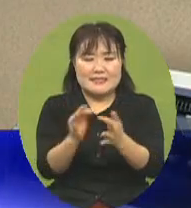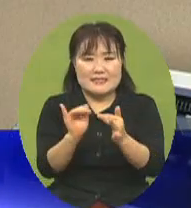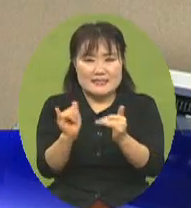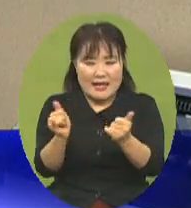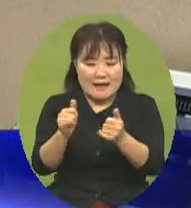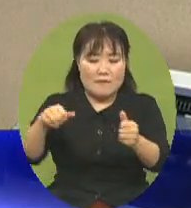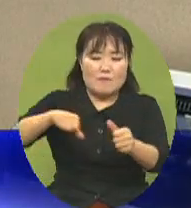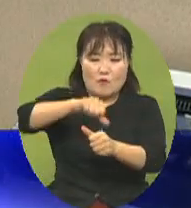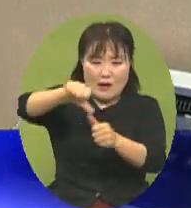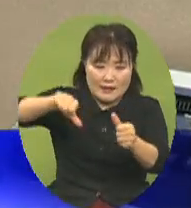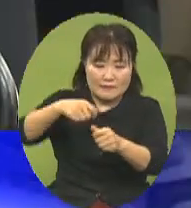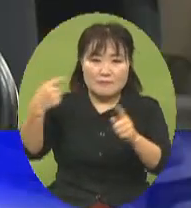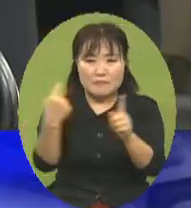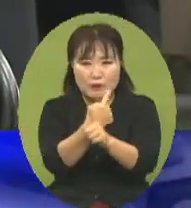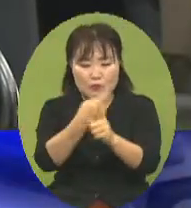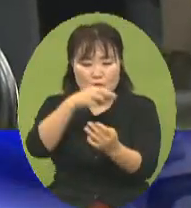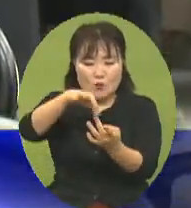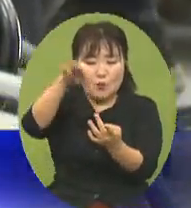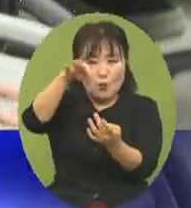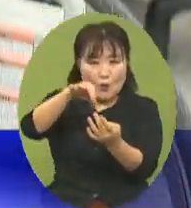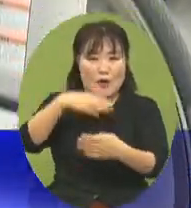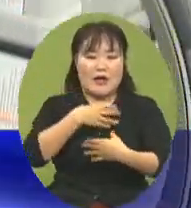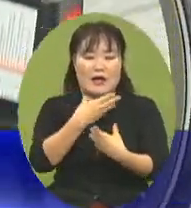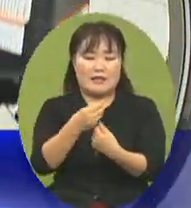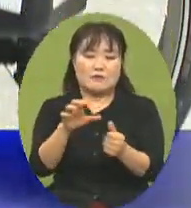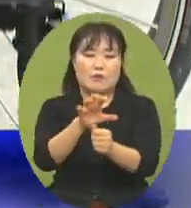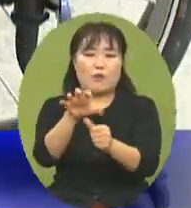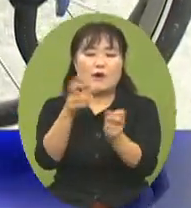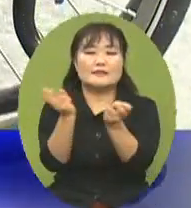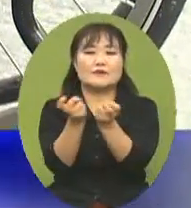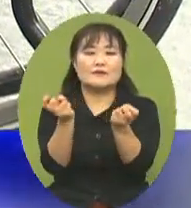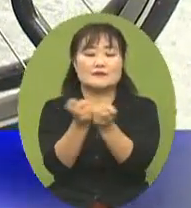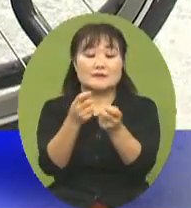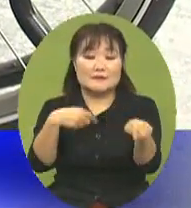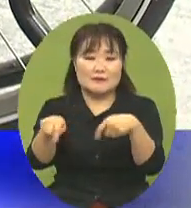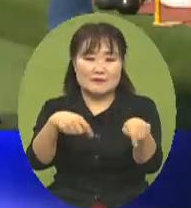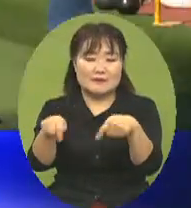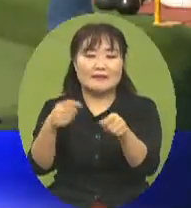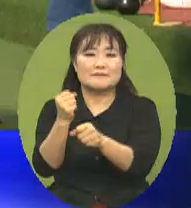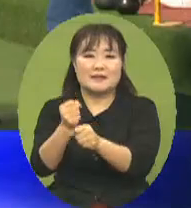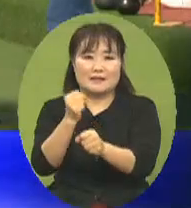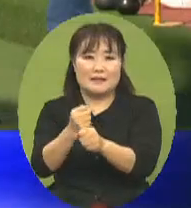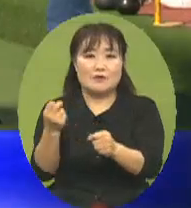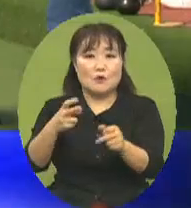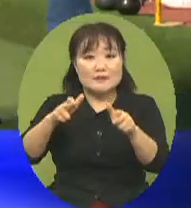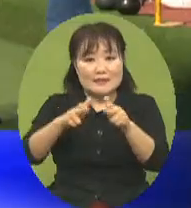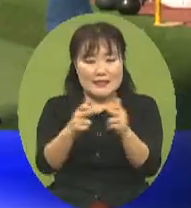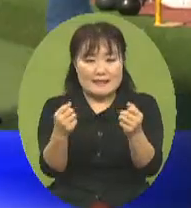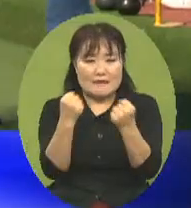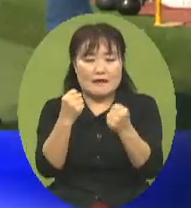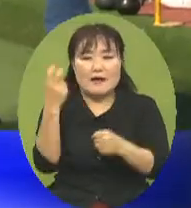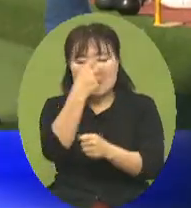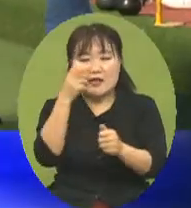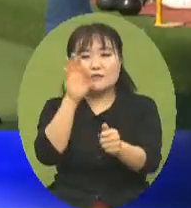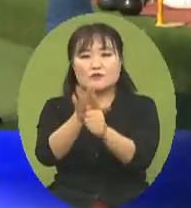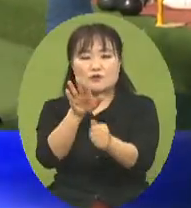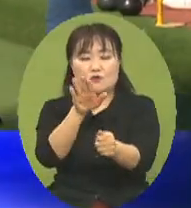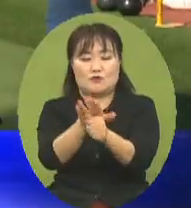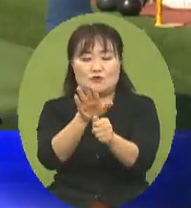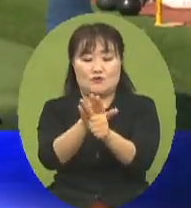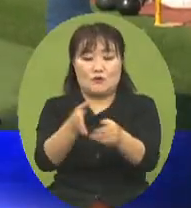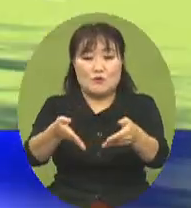근로자의 근무 환경 개선 및 고용 안정을 보호하는 정책도 시행됩니다. 또 장애인 건강관리 지원